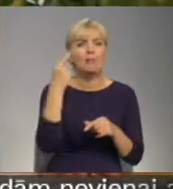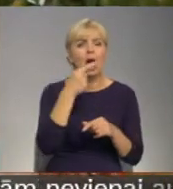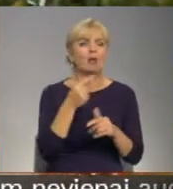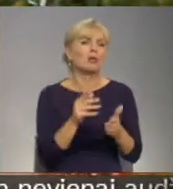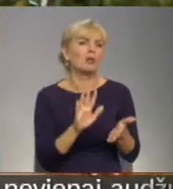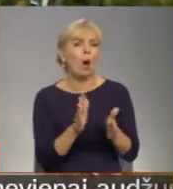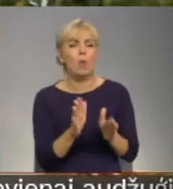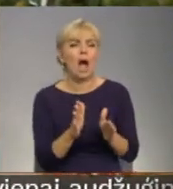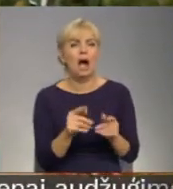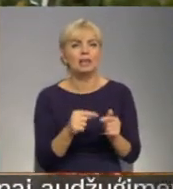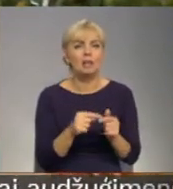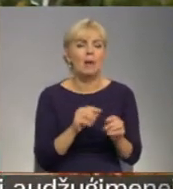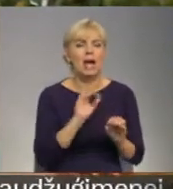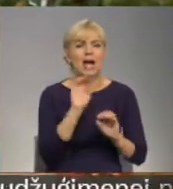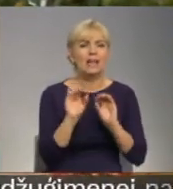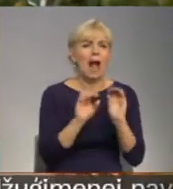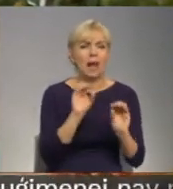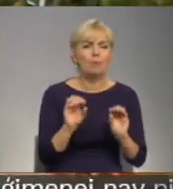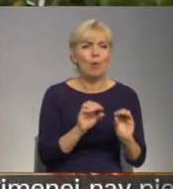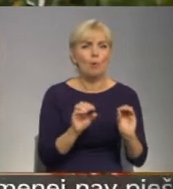kaut kādiem tādiem raibumiņiem,